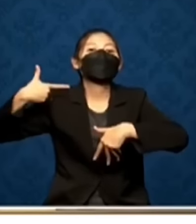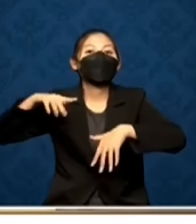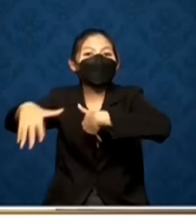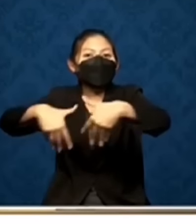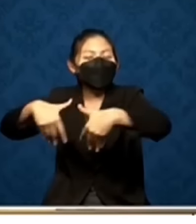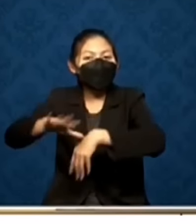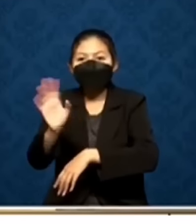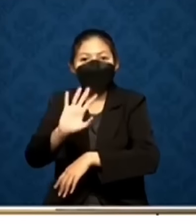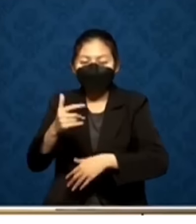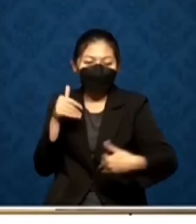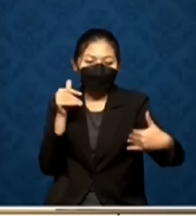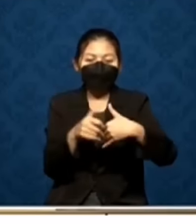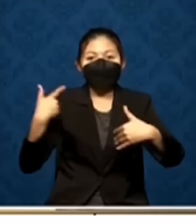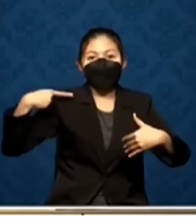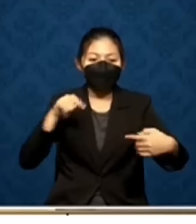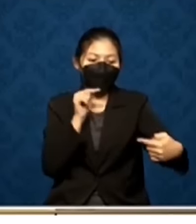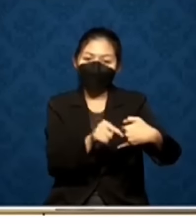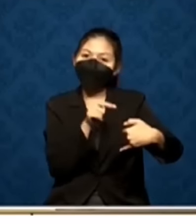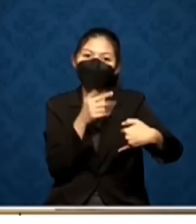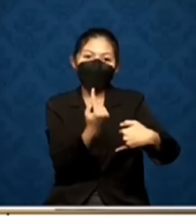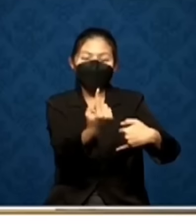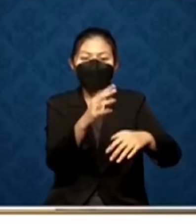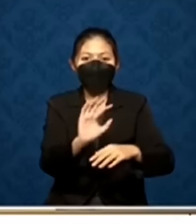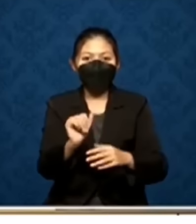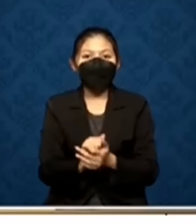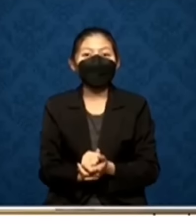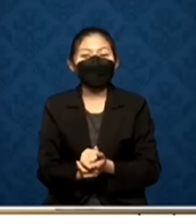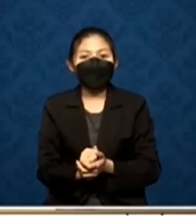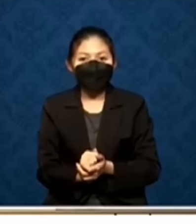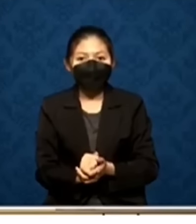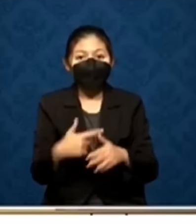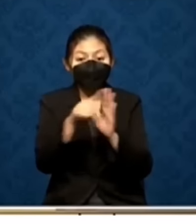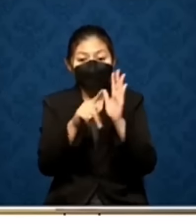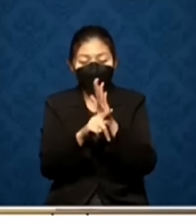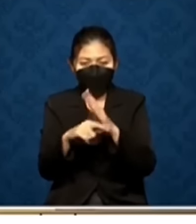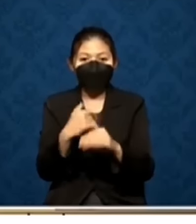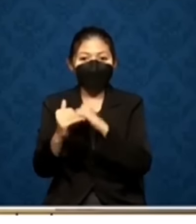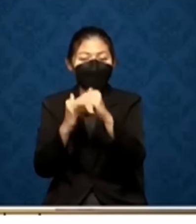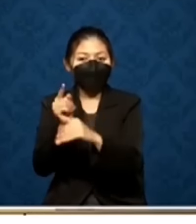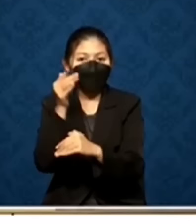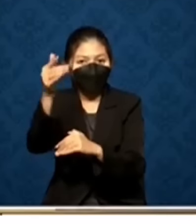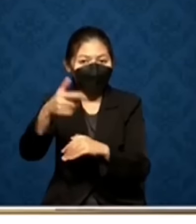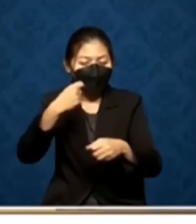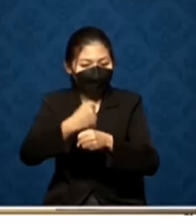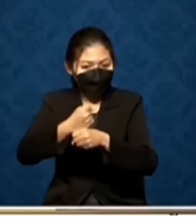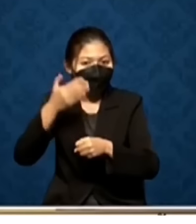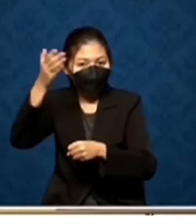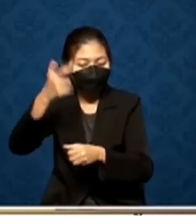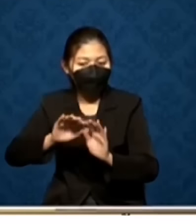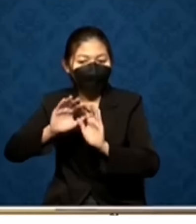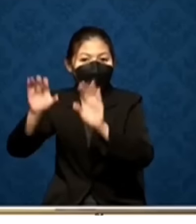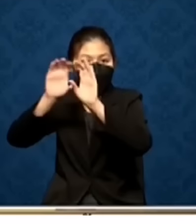ชื่อว่าหลายสิ่งหลายอย่างมันจะมีกระบวนการของกฎหมายที่จะต้องดำเนินต่อไปก็ยังอยากฝากข้าราชการ